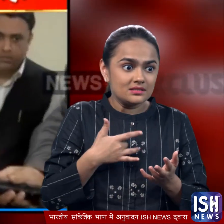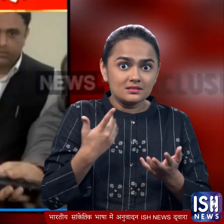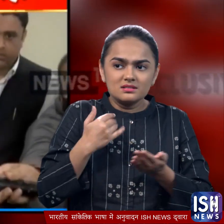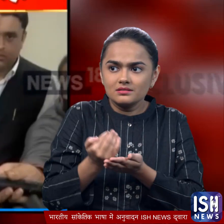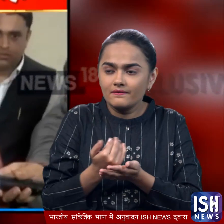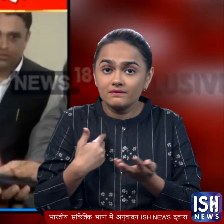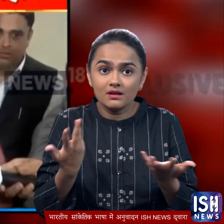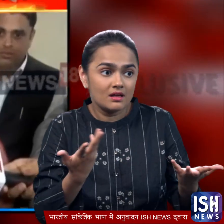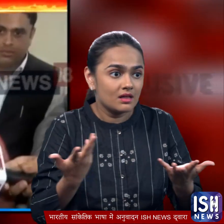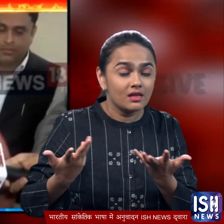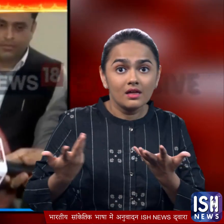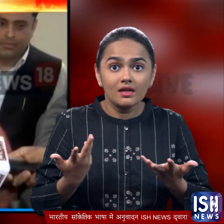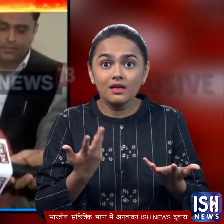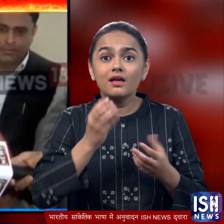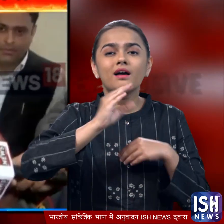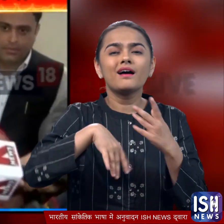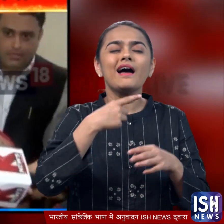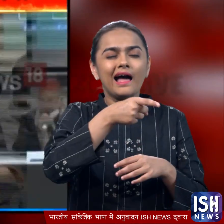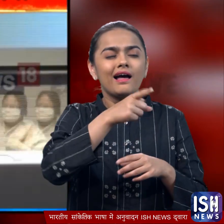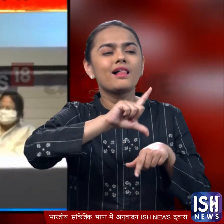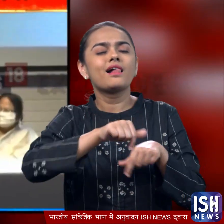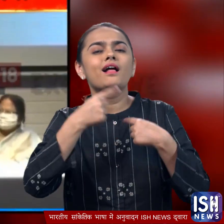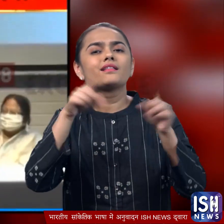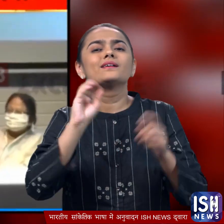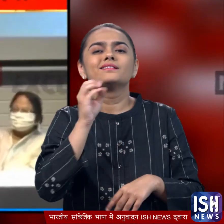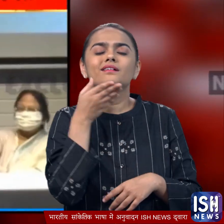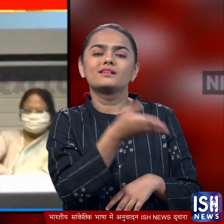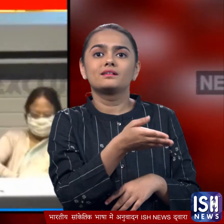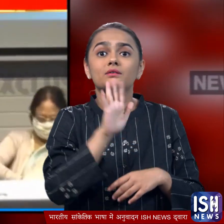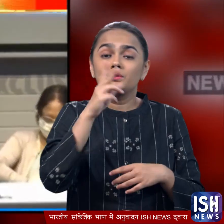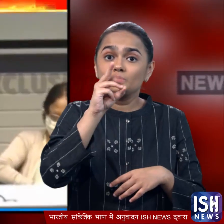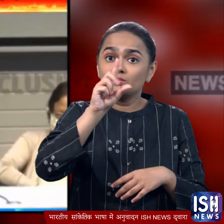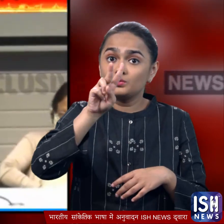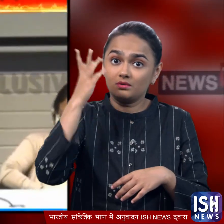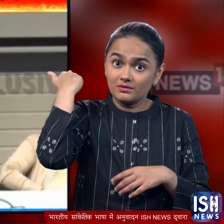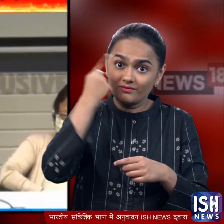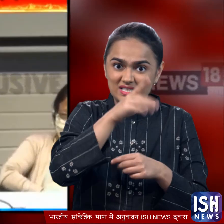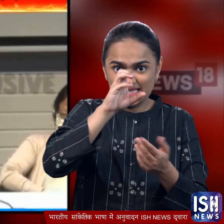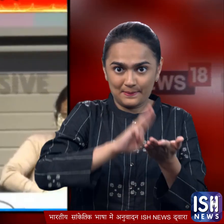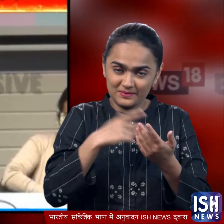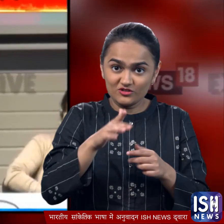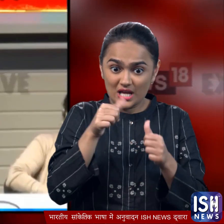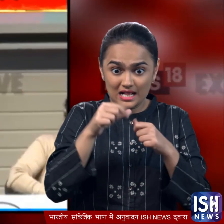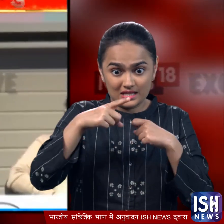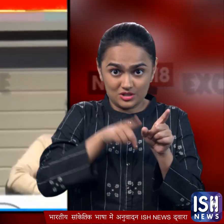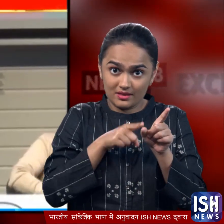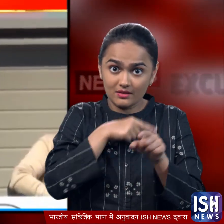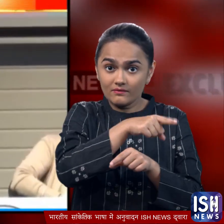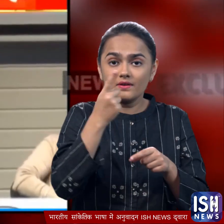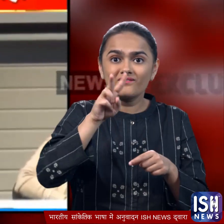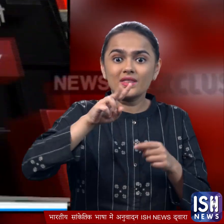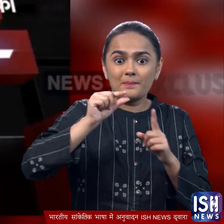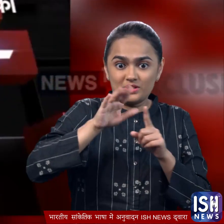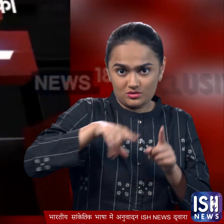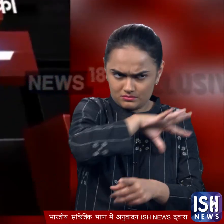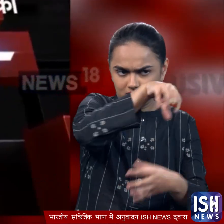तलाशने में अधिसूचना जारी होने के बाद इतना समय लगा दिया। इससे पहले 2012 में यूपी का मुख्यमंत्री बनने के बाद अखिलेश यादव विधान परिषद के